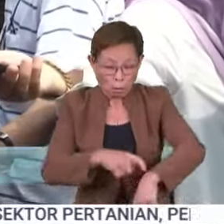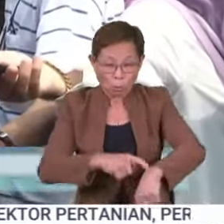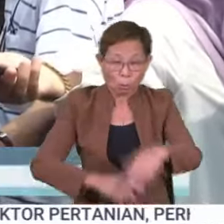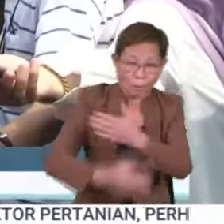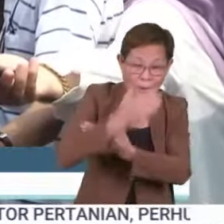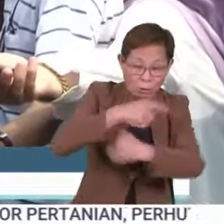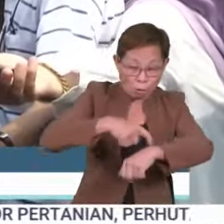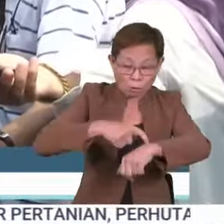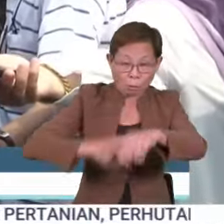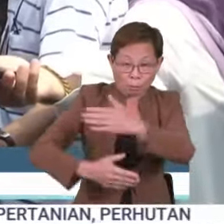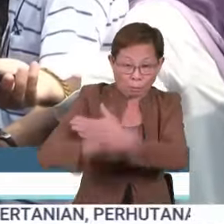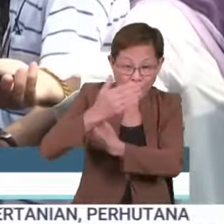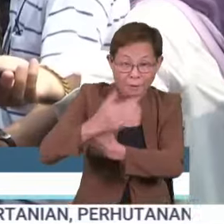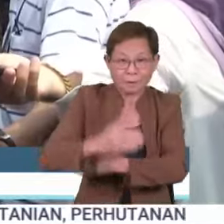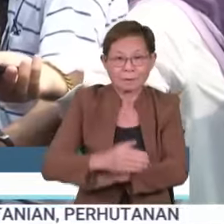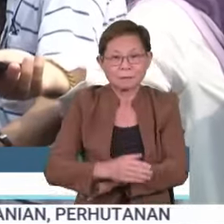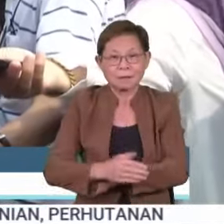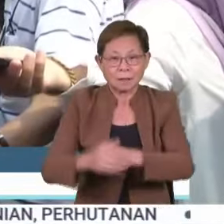pagi nampaknya